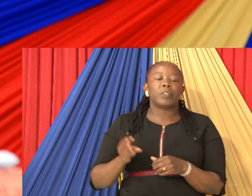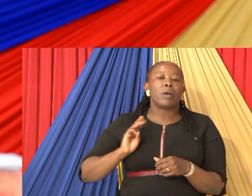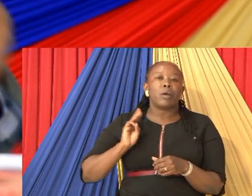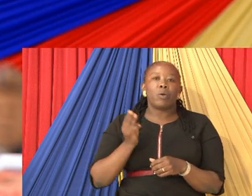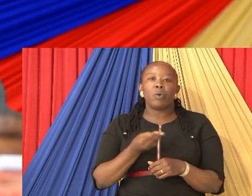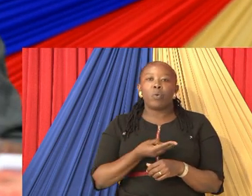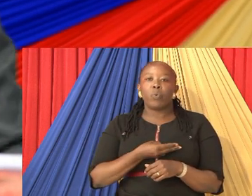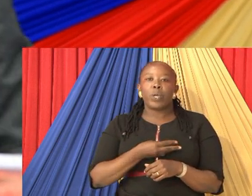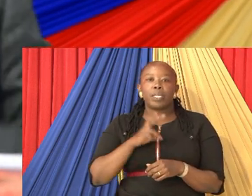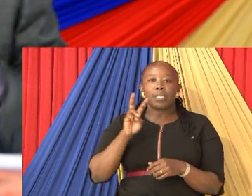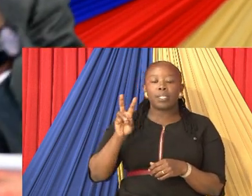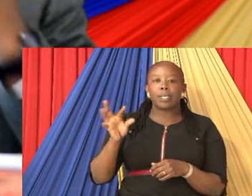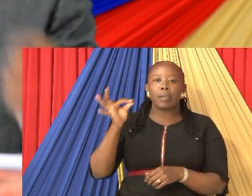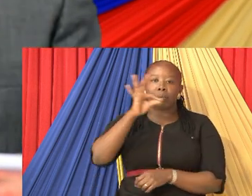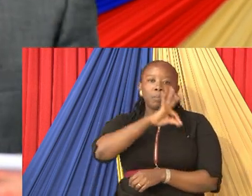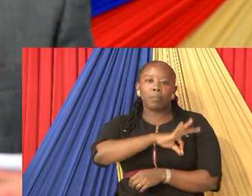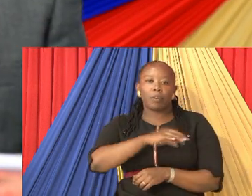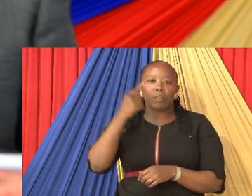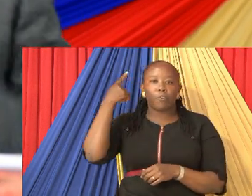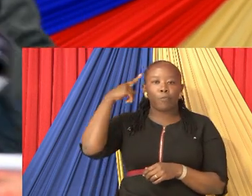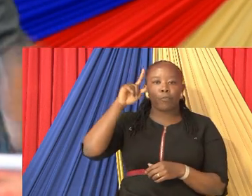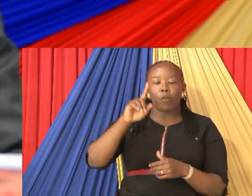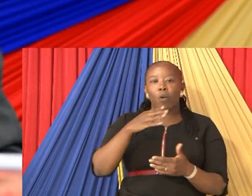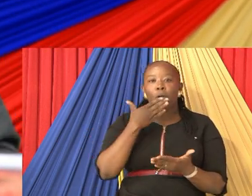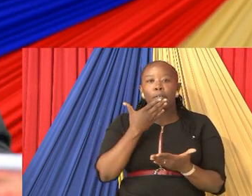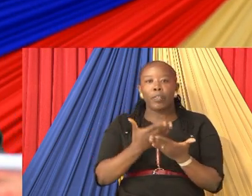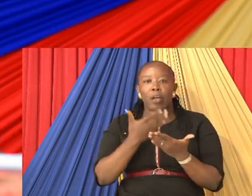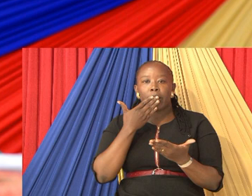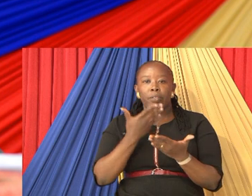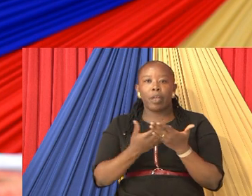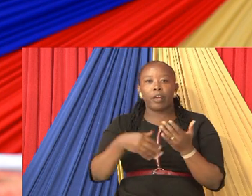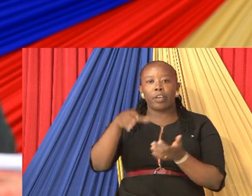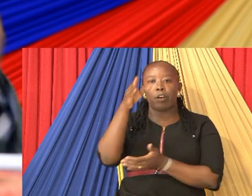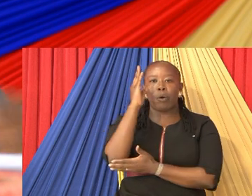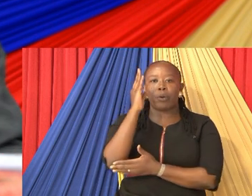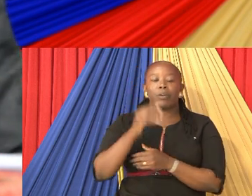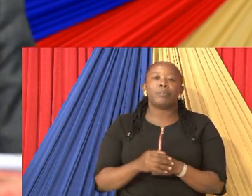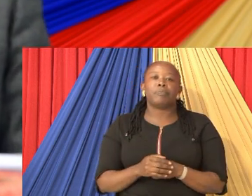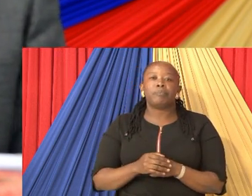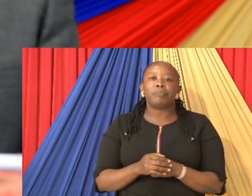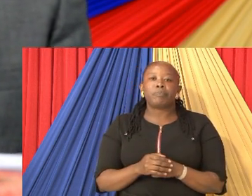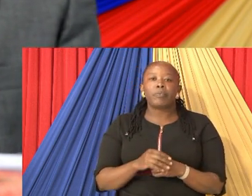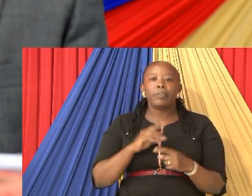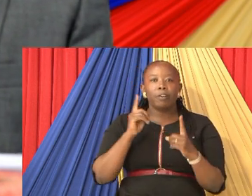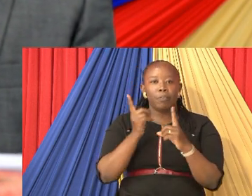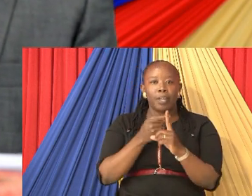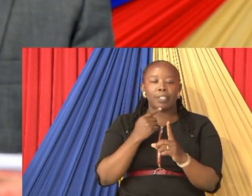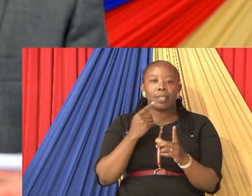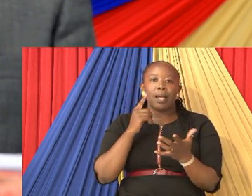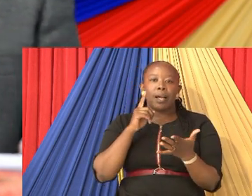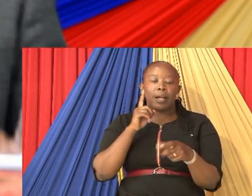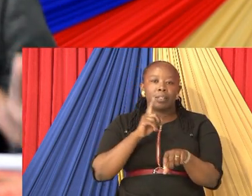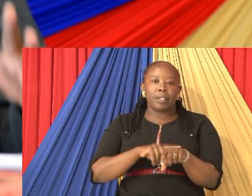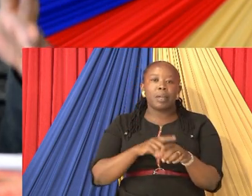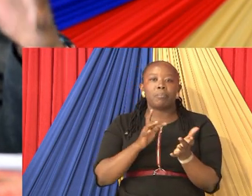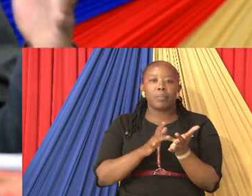the benefits of giving thanks to God. Kwanza, Yesu aliposhukuru Mungu, tunaona